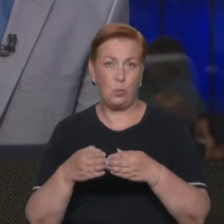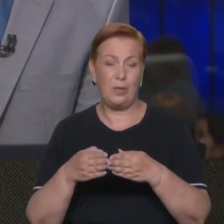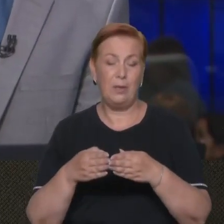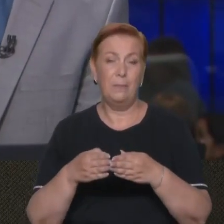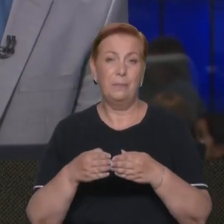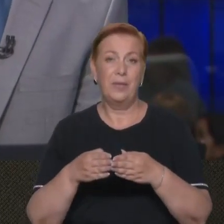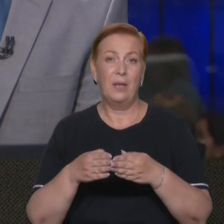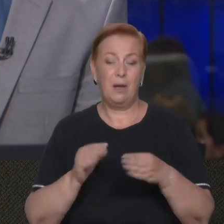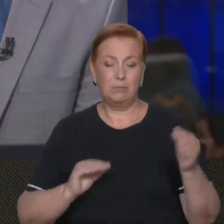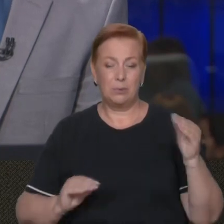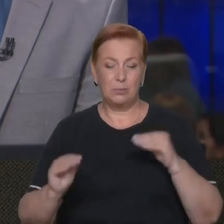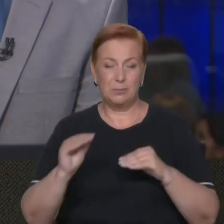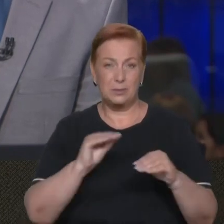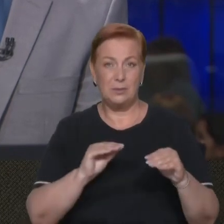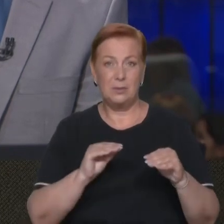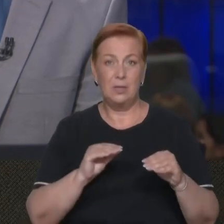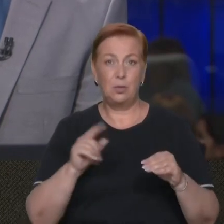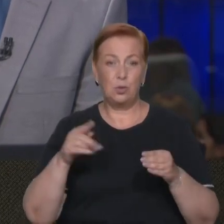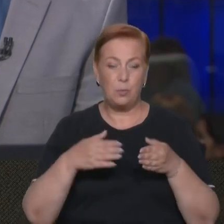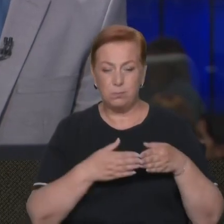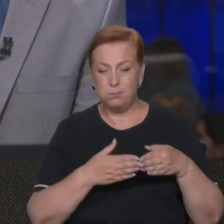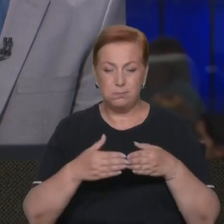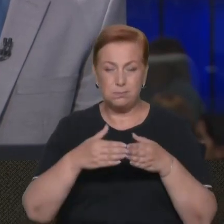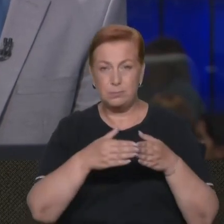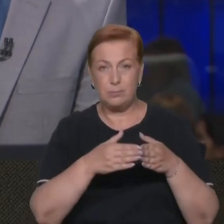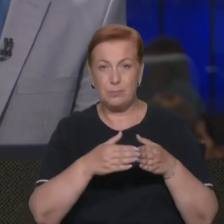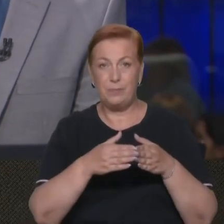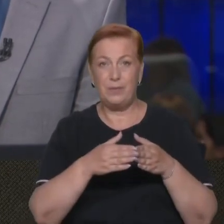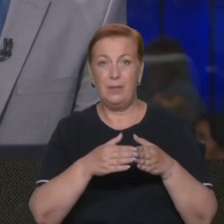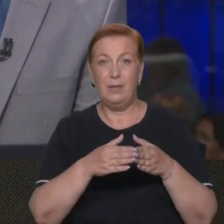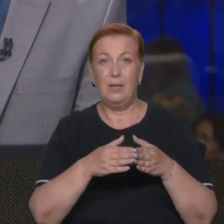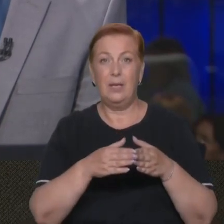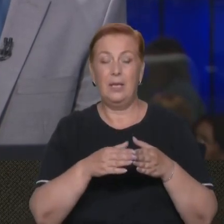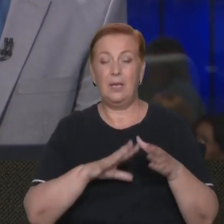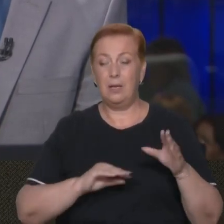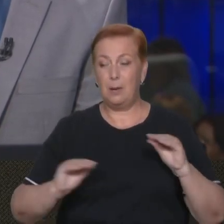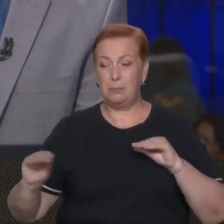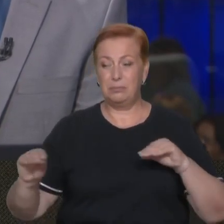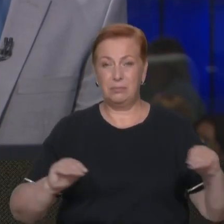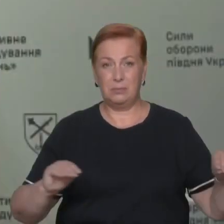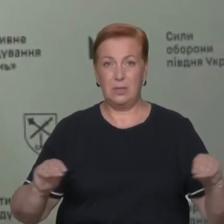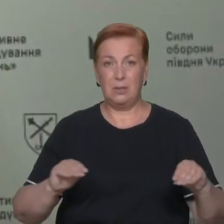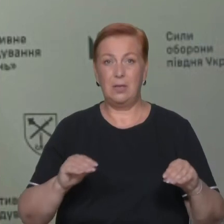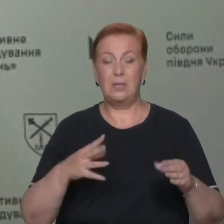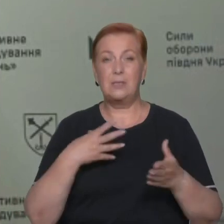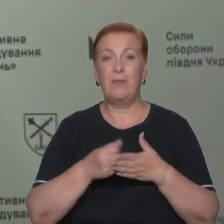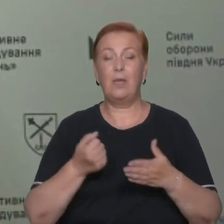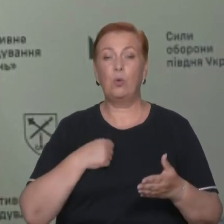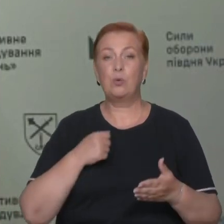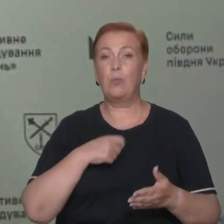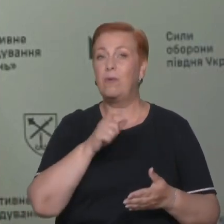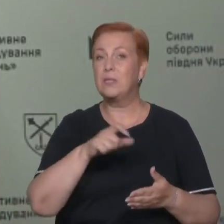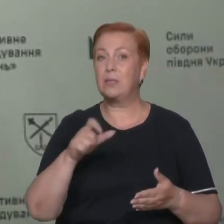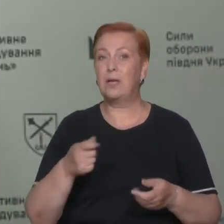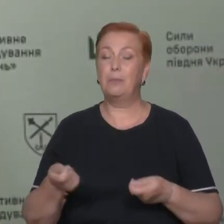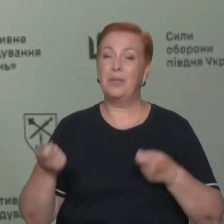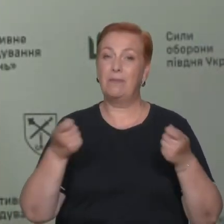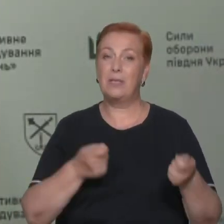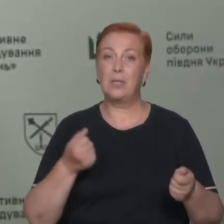щоб маневрувати між островами, намагатися ротувати там свій особовий склад, підвести боєприпаси або